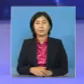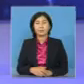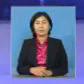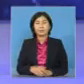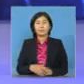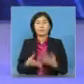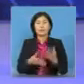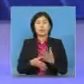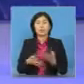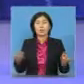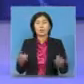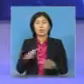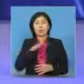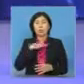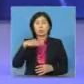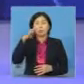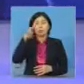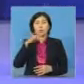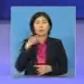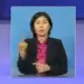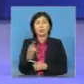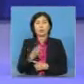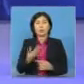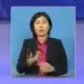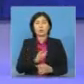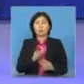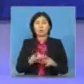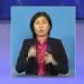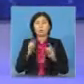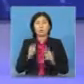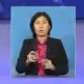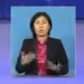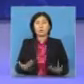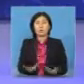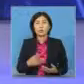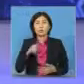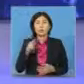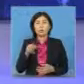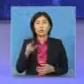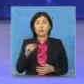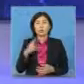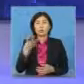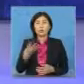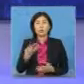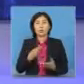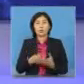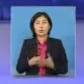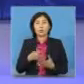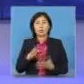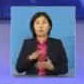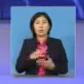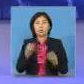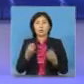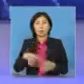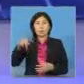Поддержка нуждающихся. Многодетному отцу-одиночке подарили новый благоустроенный дом в жилом массиве Заречный 4. Средства на жилье собрали